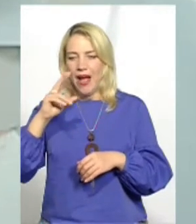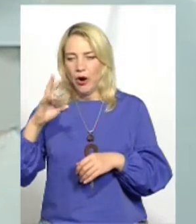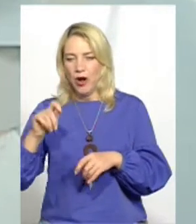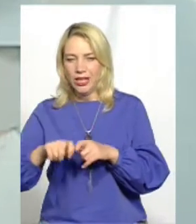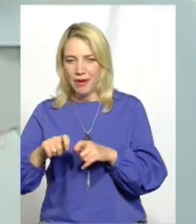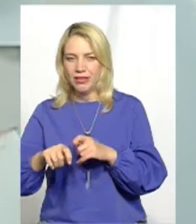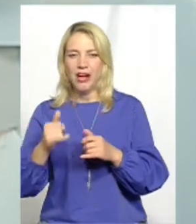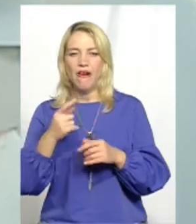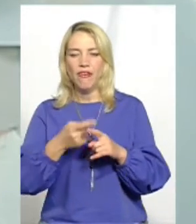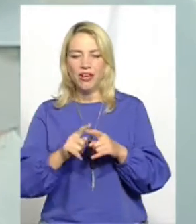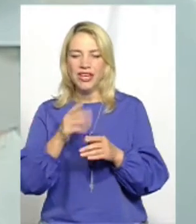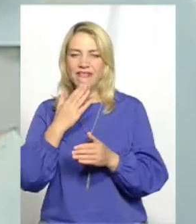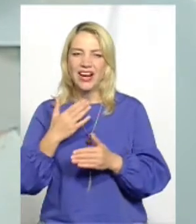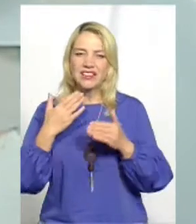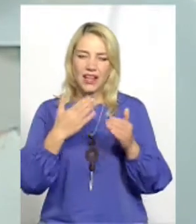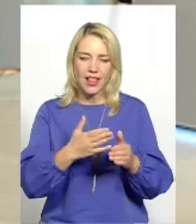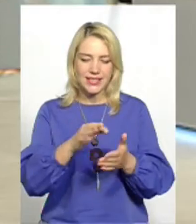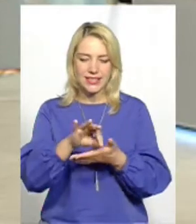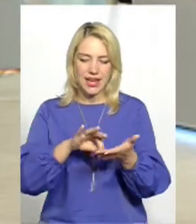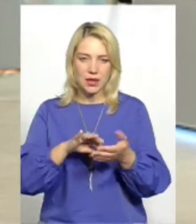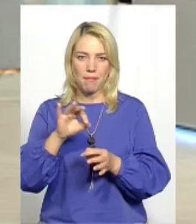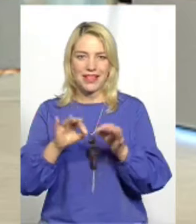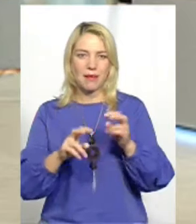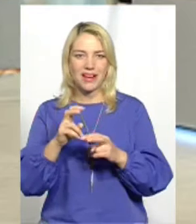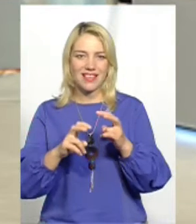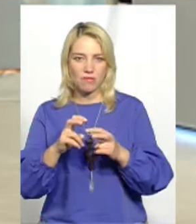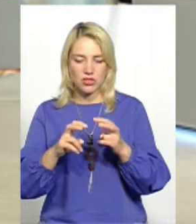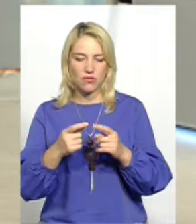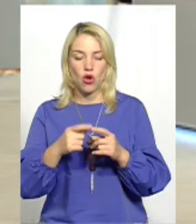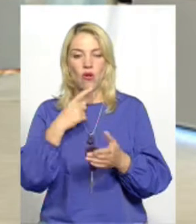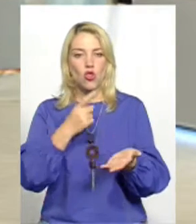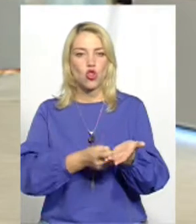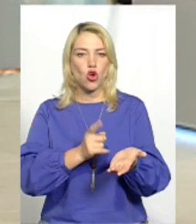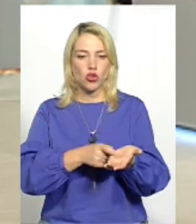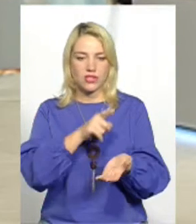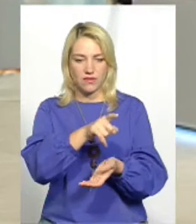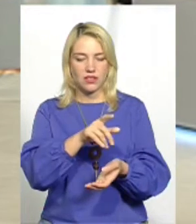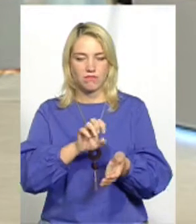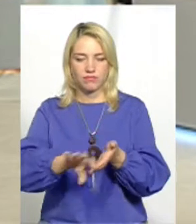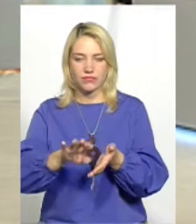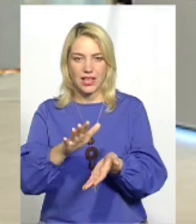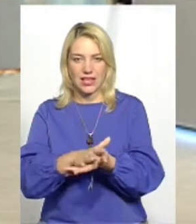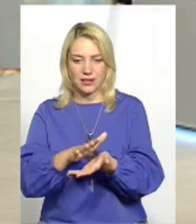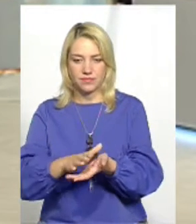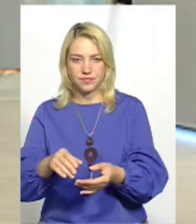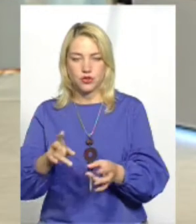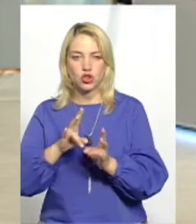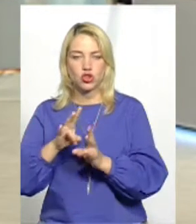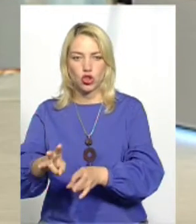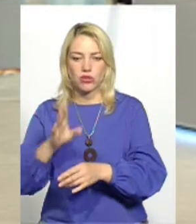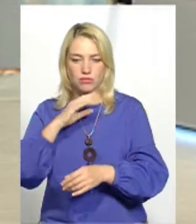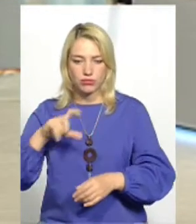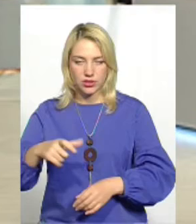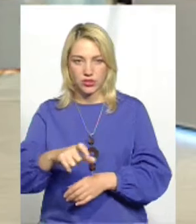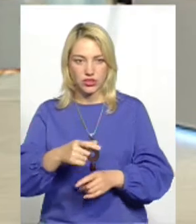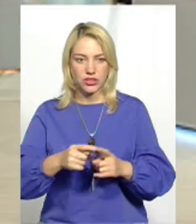вона зверталась зразу до підприємства, доказувала, що ви забруднили таку річку, нанесли, от тільки